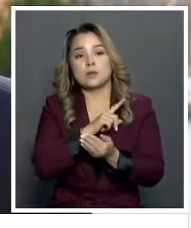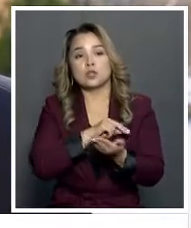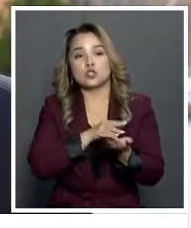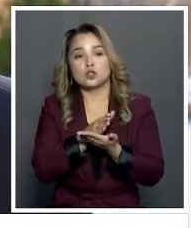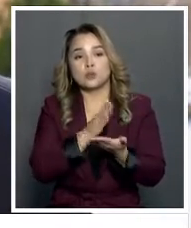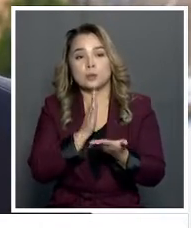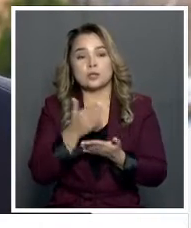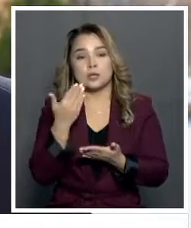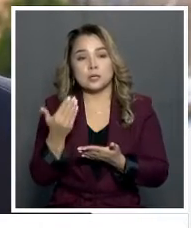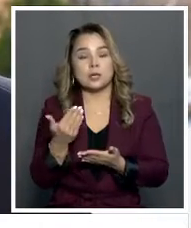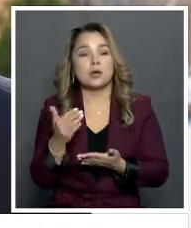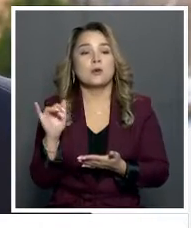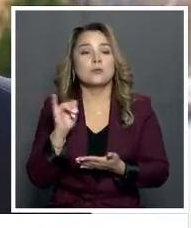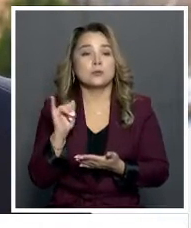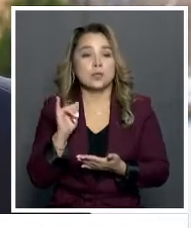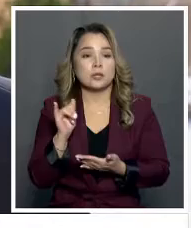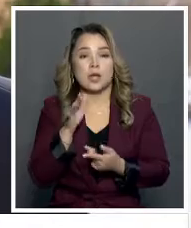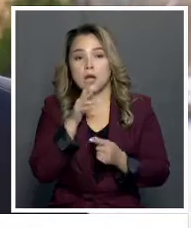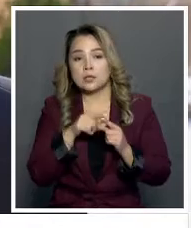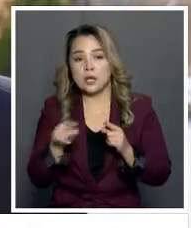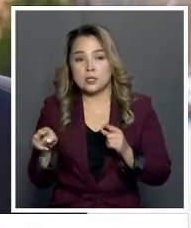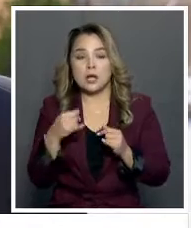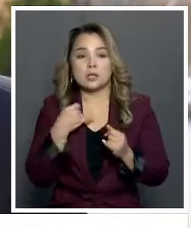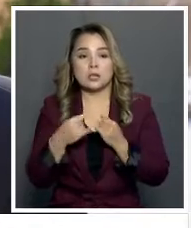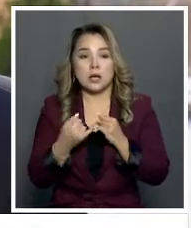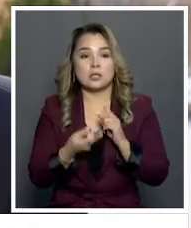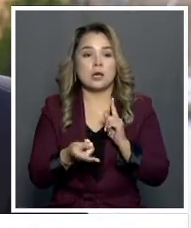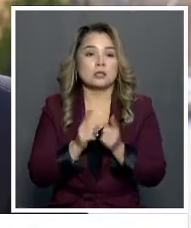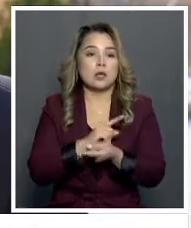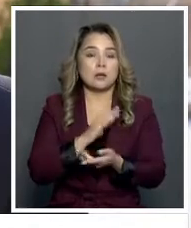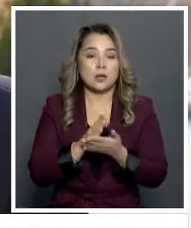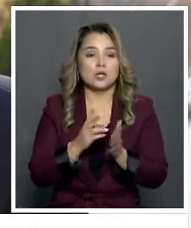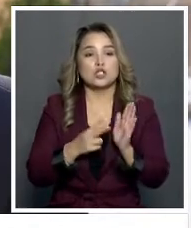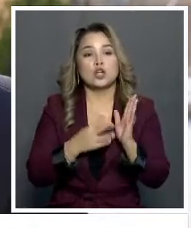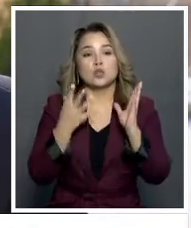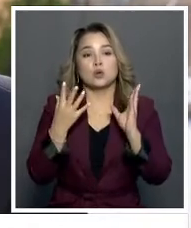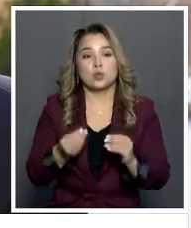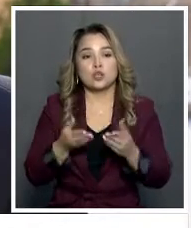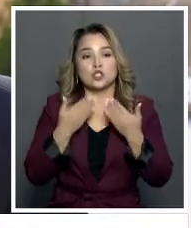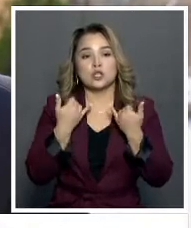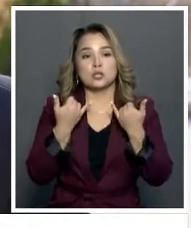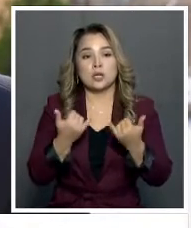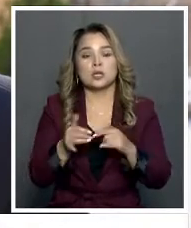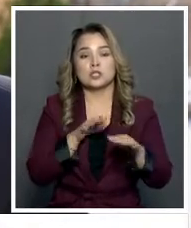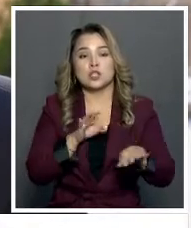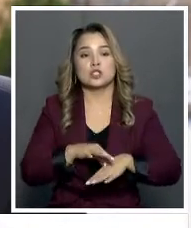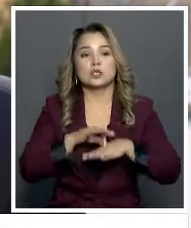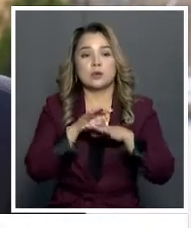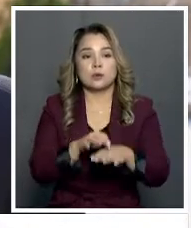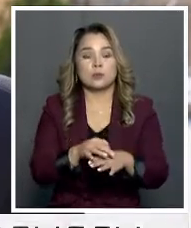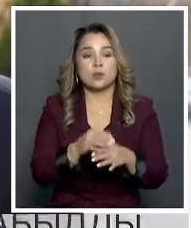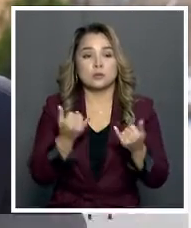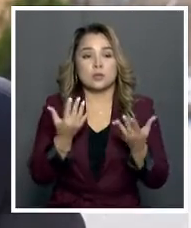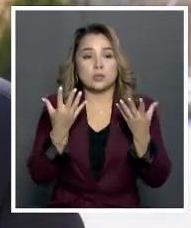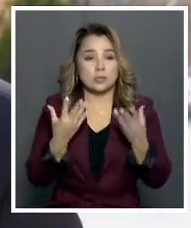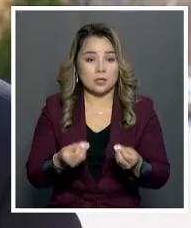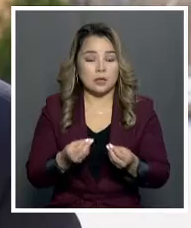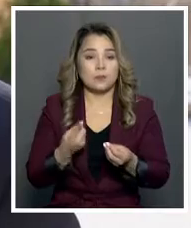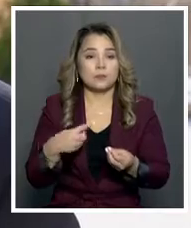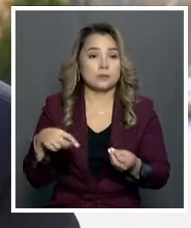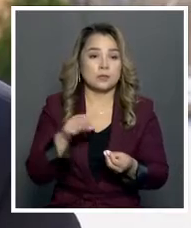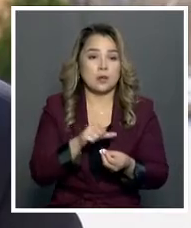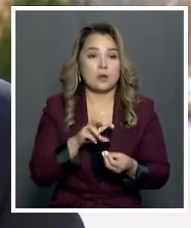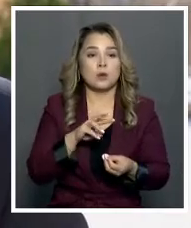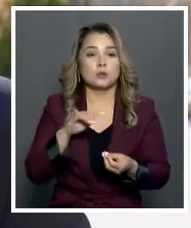жасауда. Сенбіден бері өңіріміз сары аймаққа өтті. 7 күн өткеннен кейін жеңілдету шаралары бүгінгі таңда осы аптада